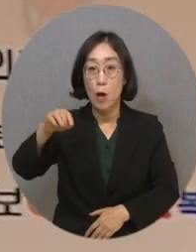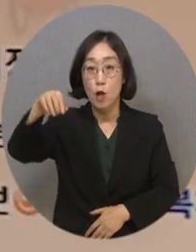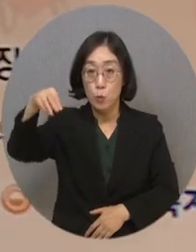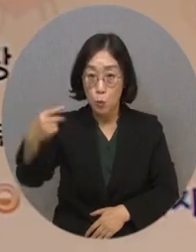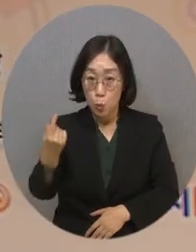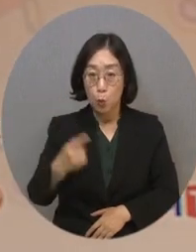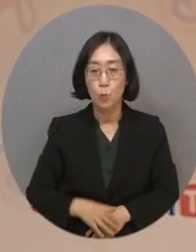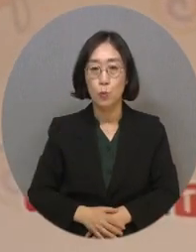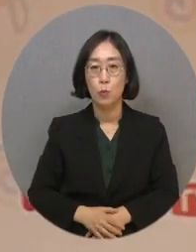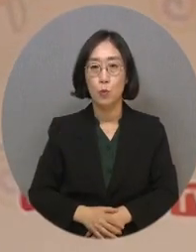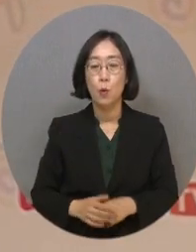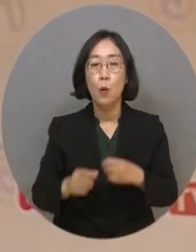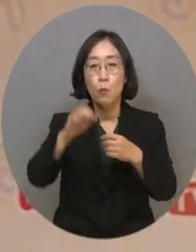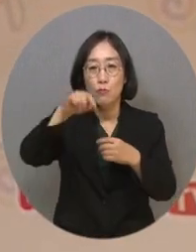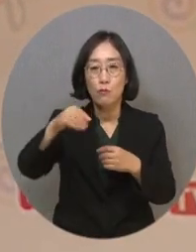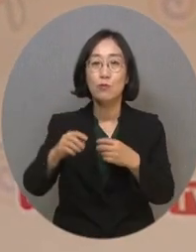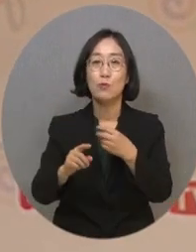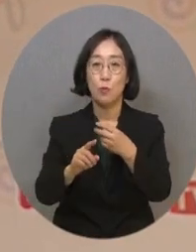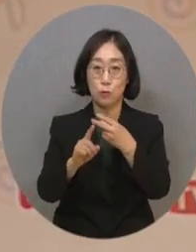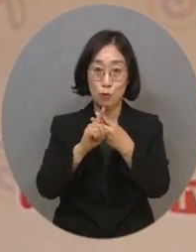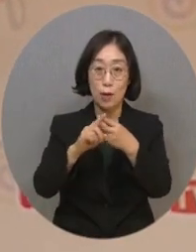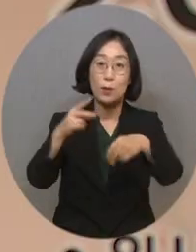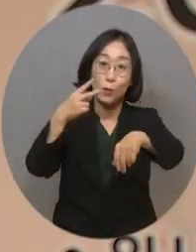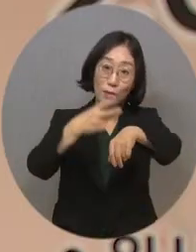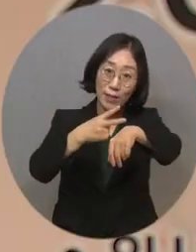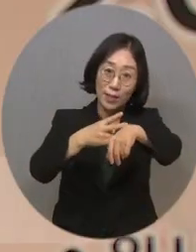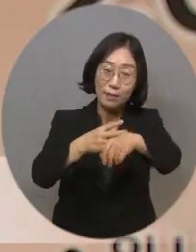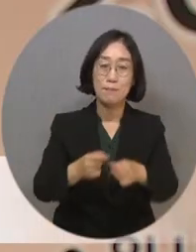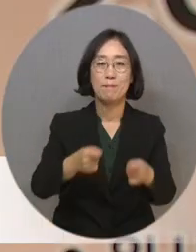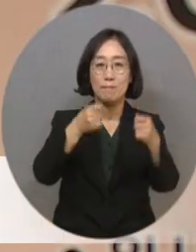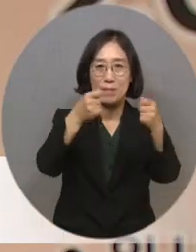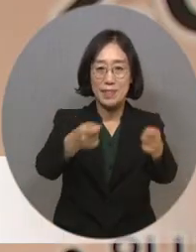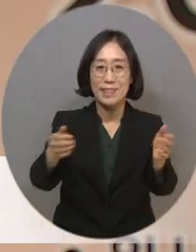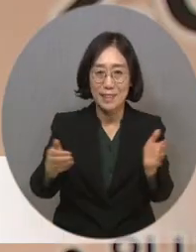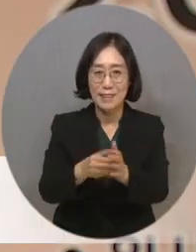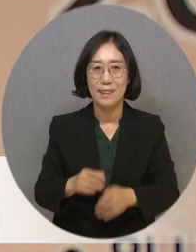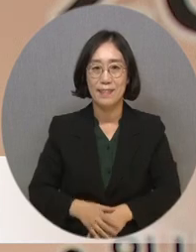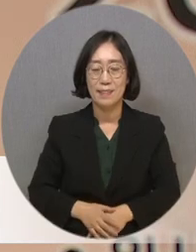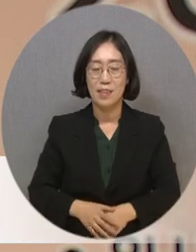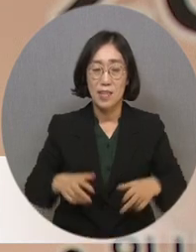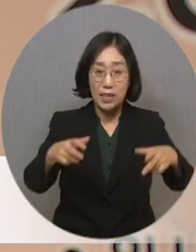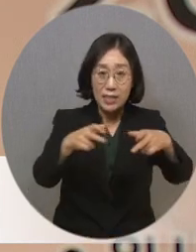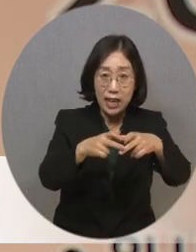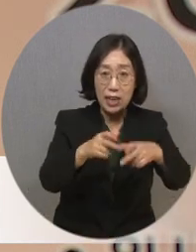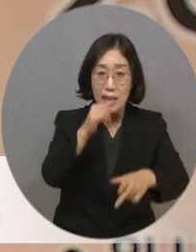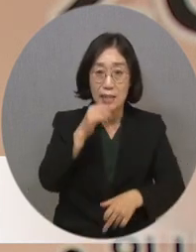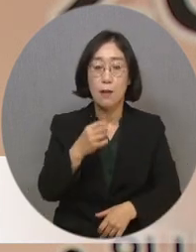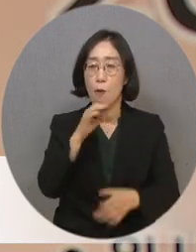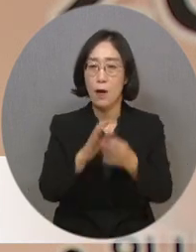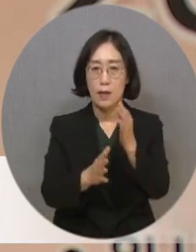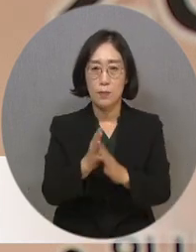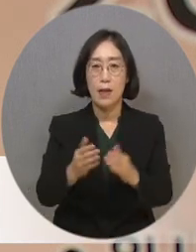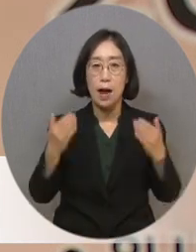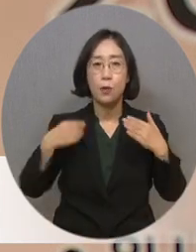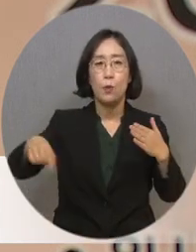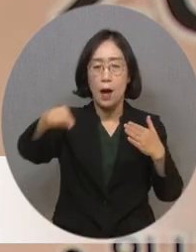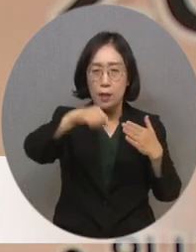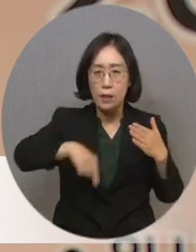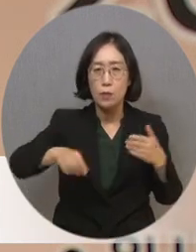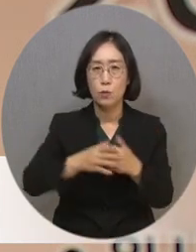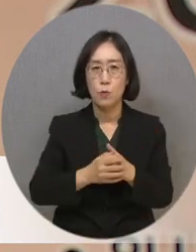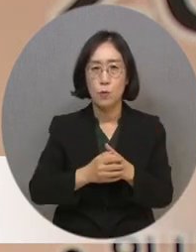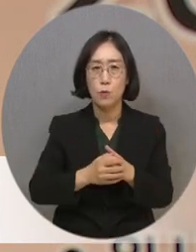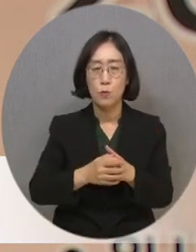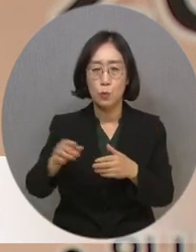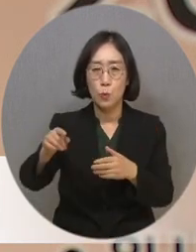이수현 푸른서울중학교 교사에게 돌아갔습니다. 장애가 있는 아이들뿐만이 아니라 학교 현장에는 굉장히 소외되는 아이들이